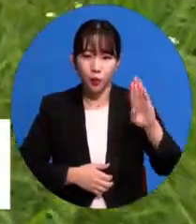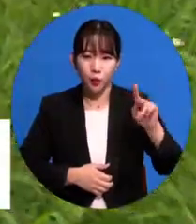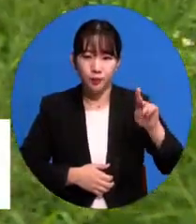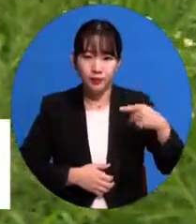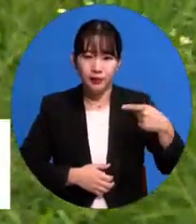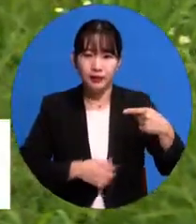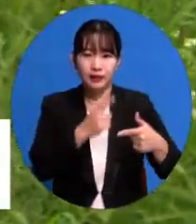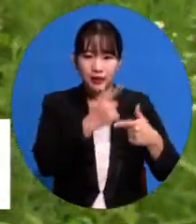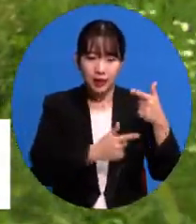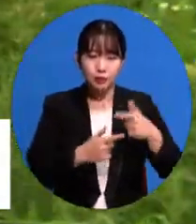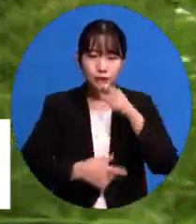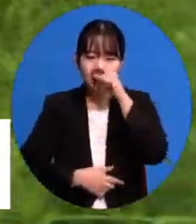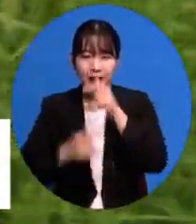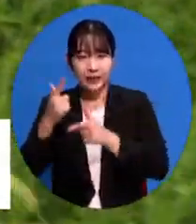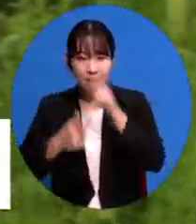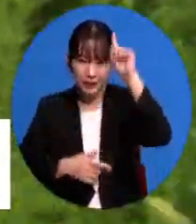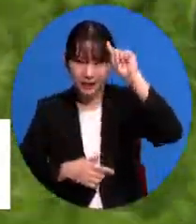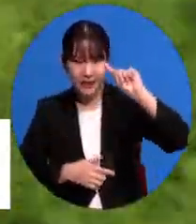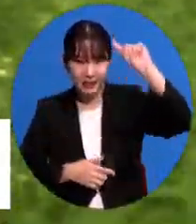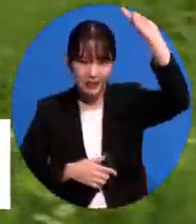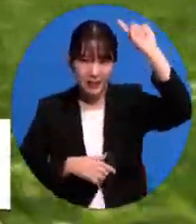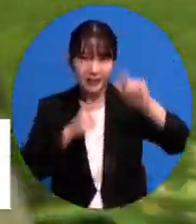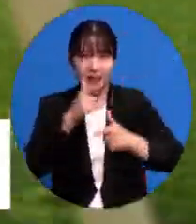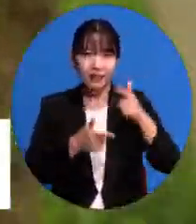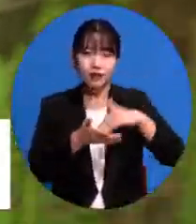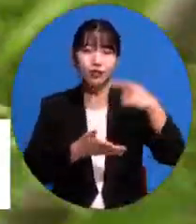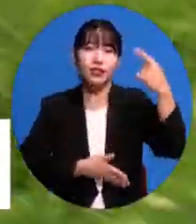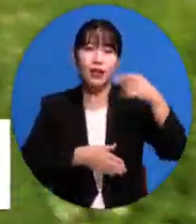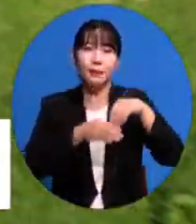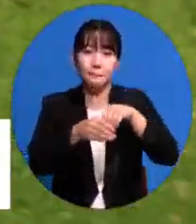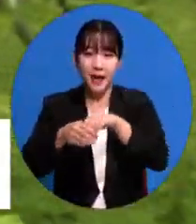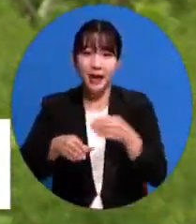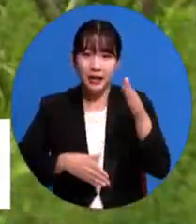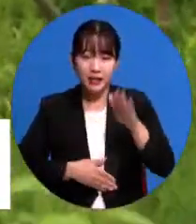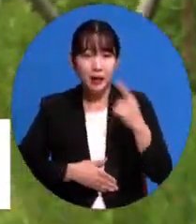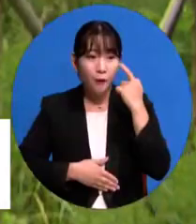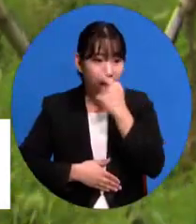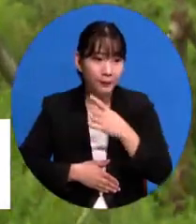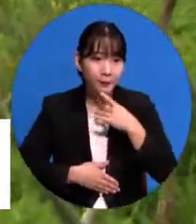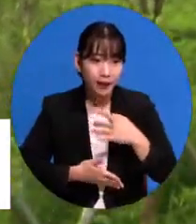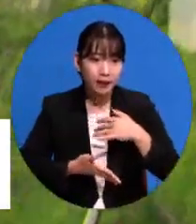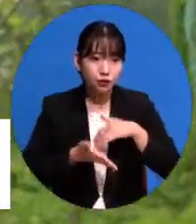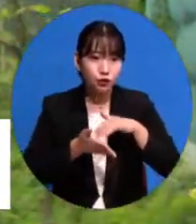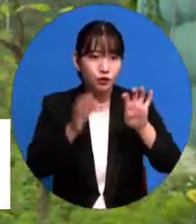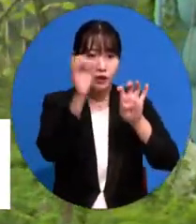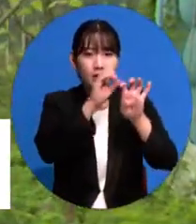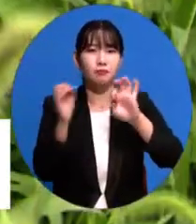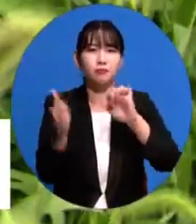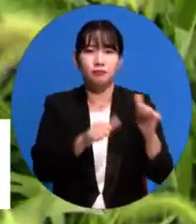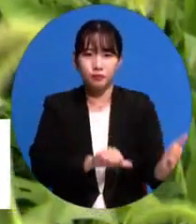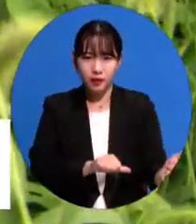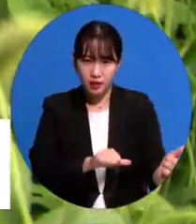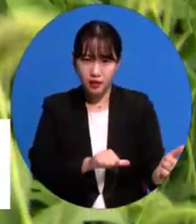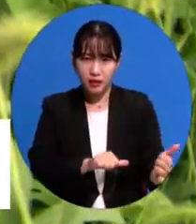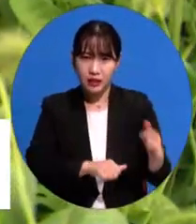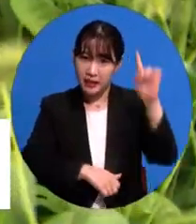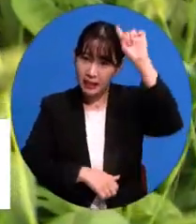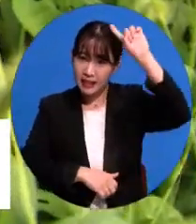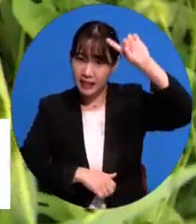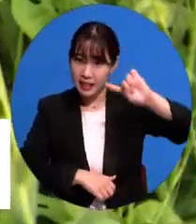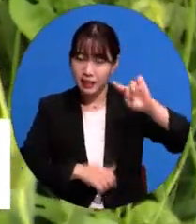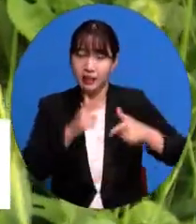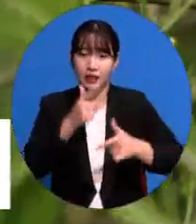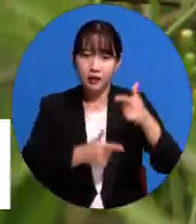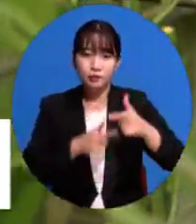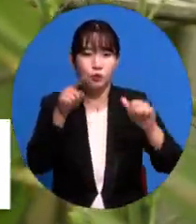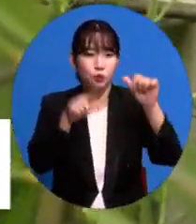등 키가 큰 교목 1,000그루를 심었는데 확인된 것만 40%가 고사했고 관목도